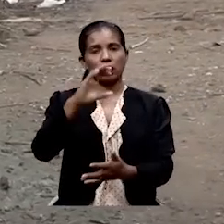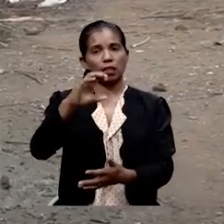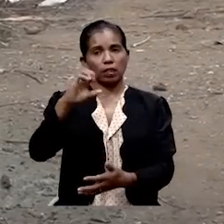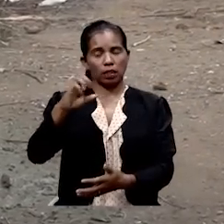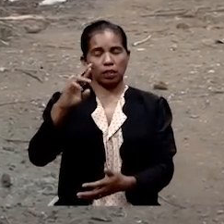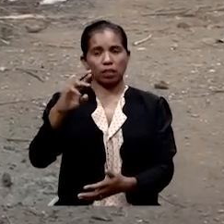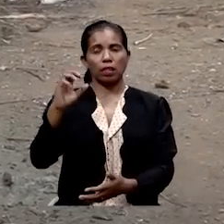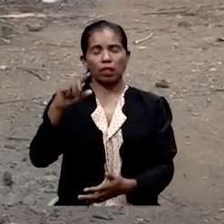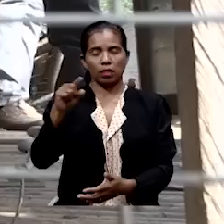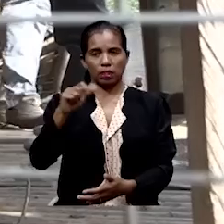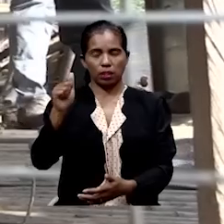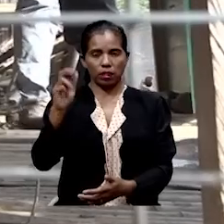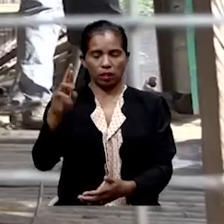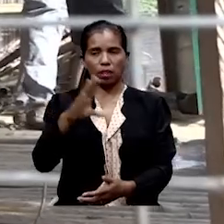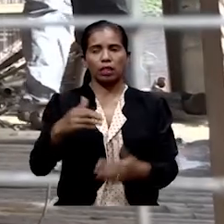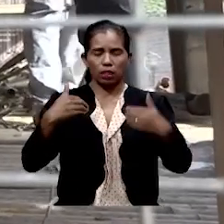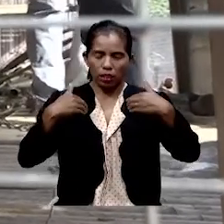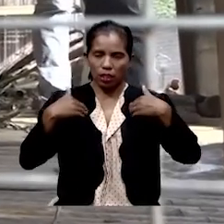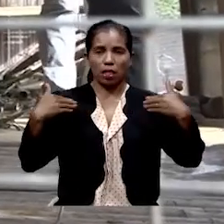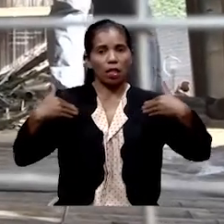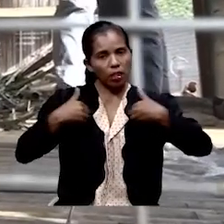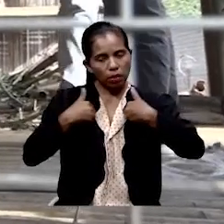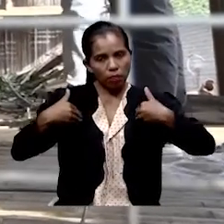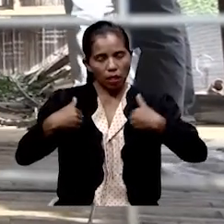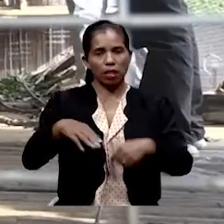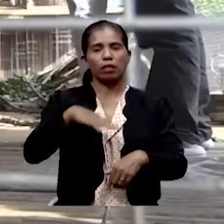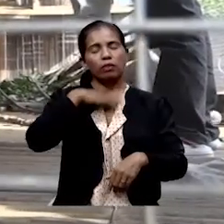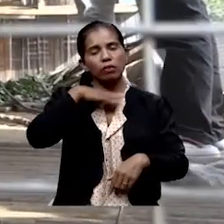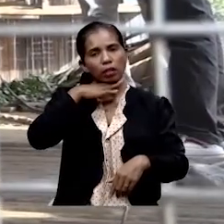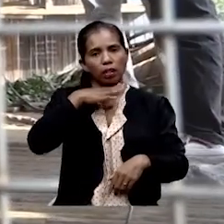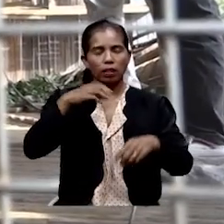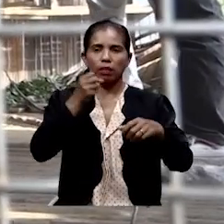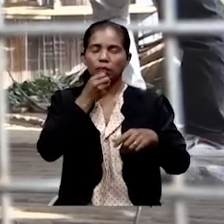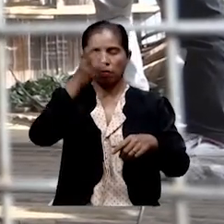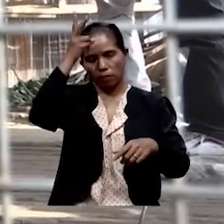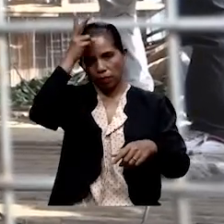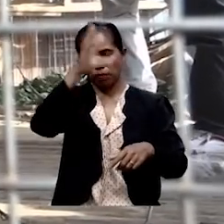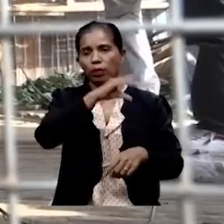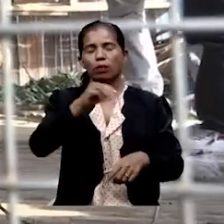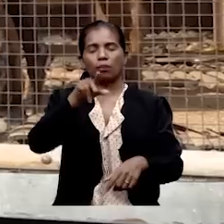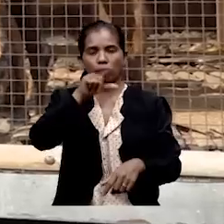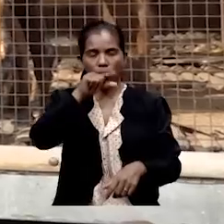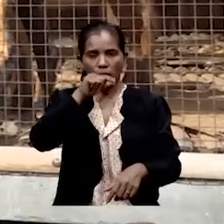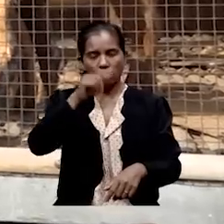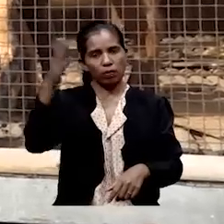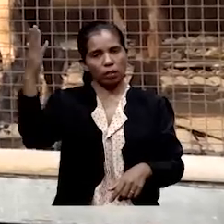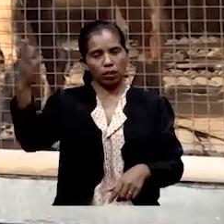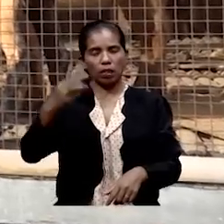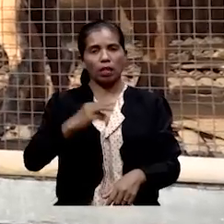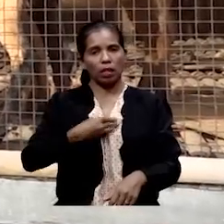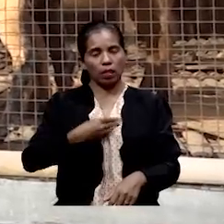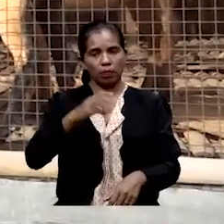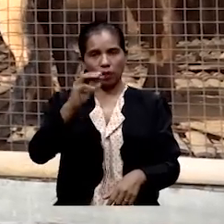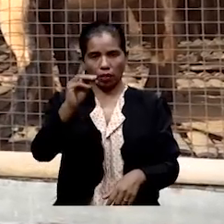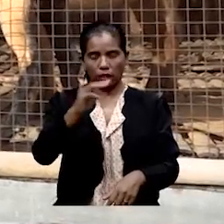Freitas Gayu mosakiak animal, hane sanfai, Bibi, no manu ia nia tos ia metinaru, além de